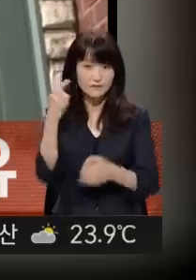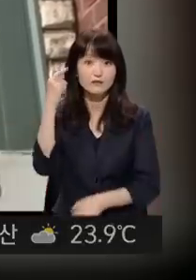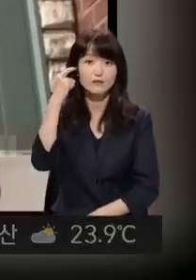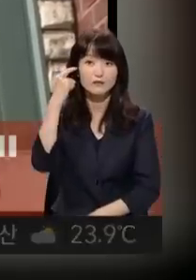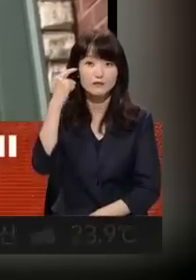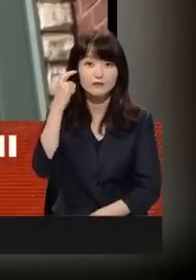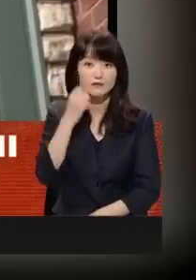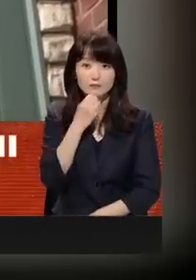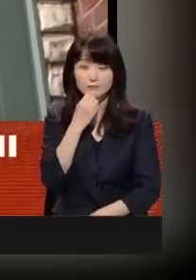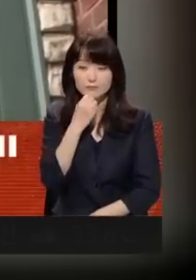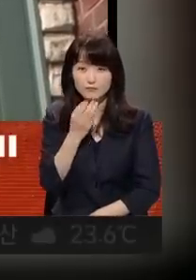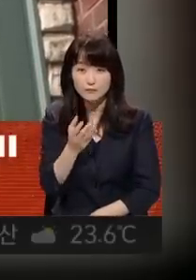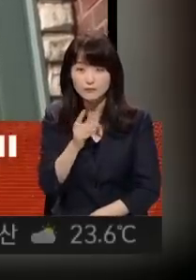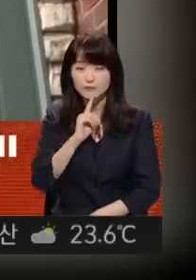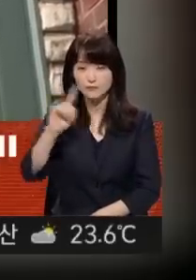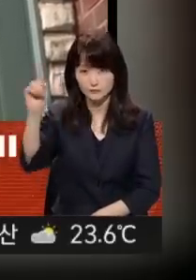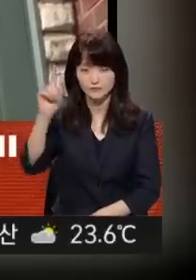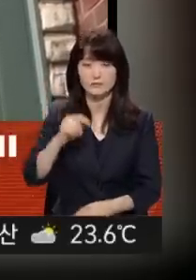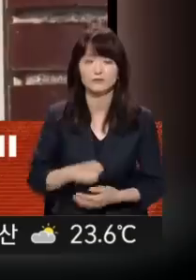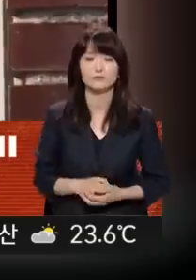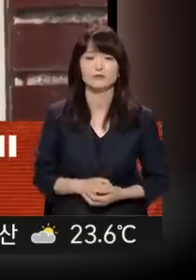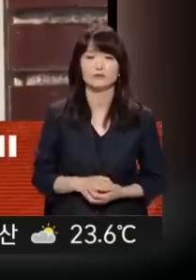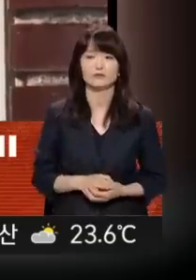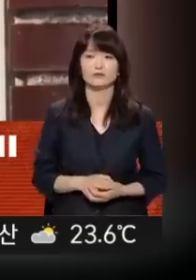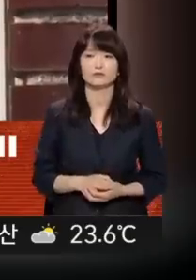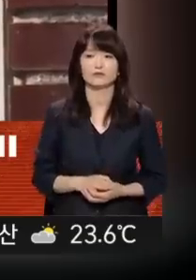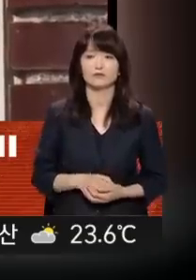들었다라고 경찰에 제보를 한 겁니다 집으로